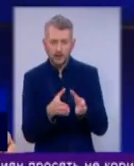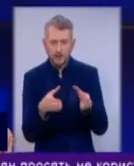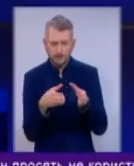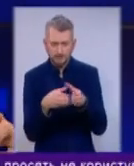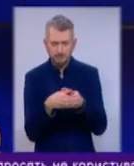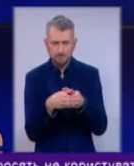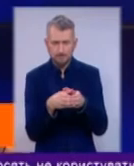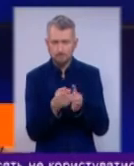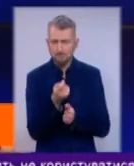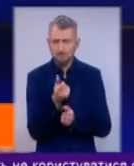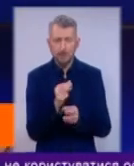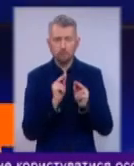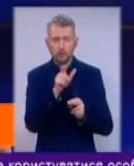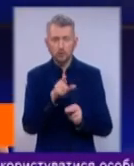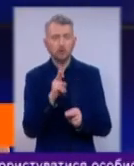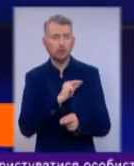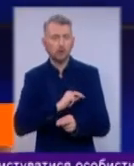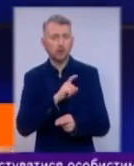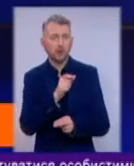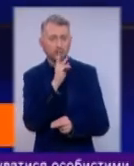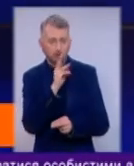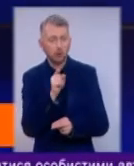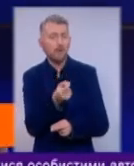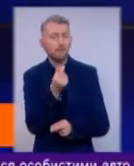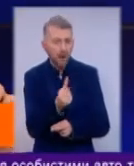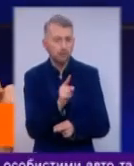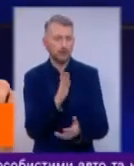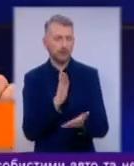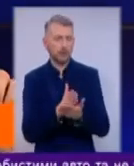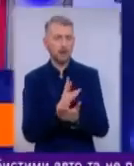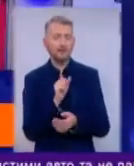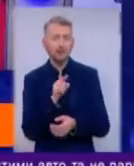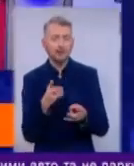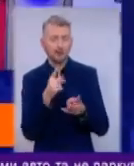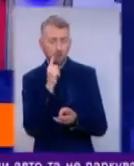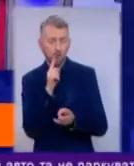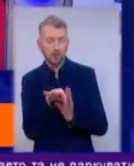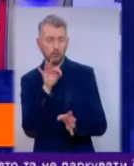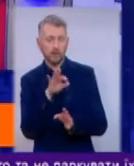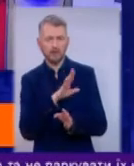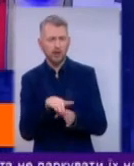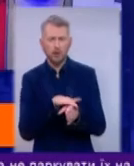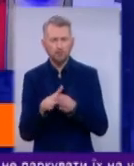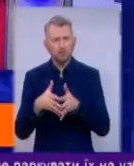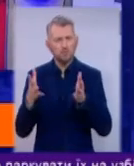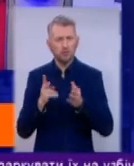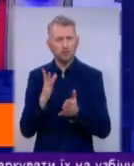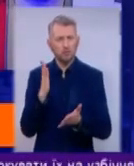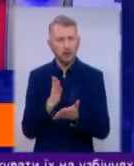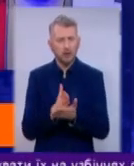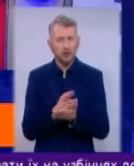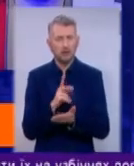чесних людей, які працюють за зарплату. Їх дуже мало, але вони є. І саме на них потрібно орієнтуватися. Не на абсолютну більшість, хто має, як правильно